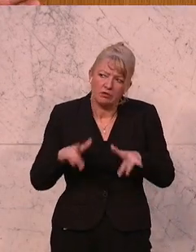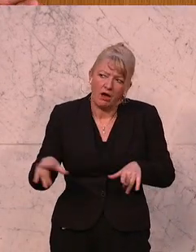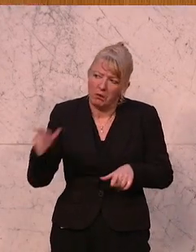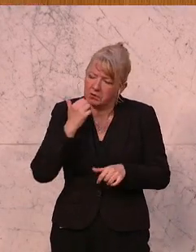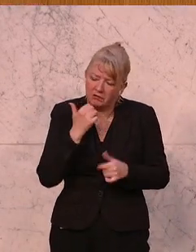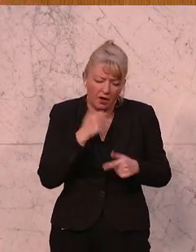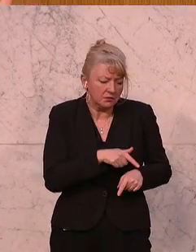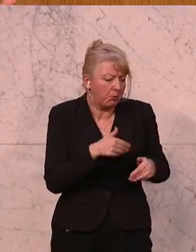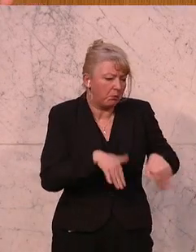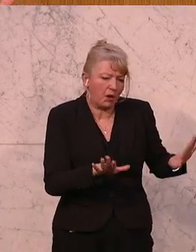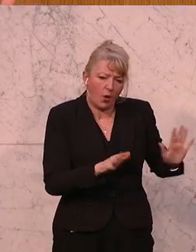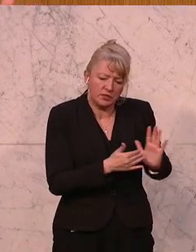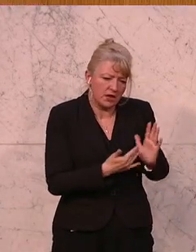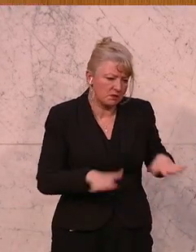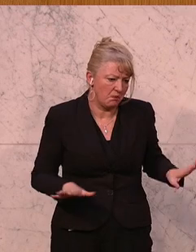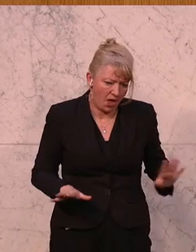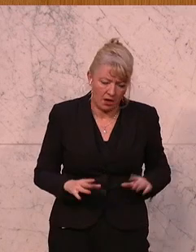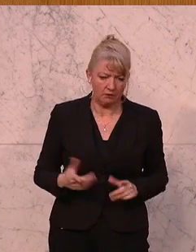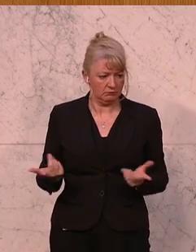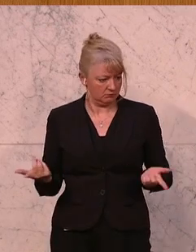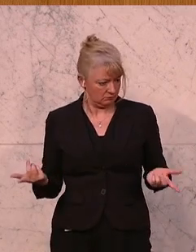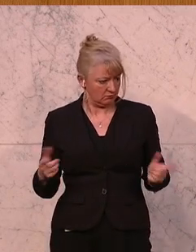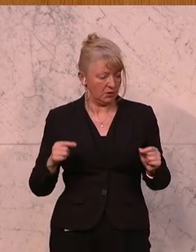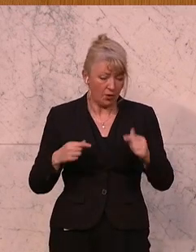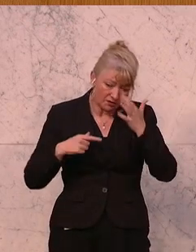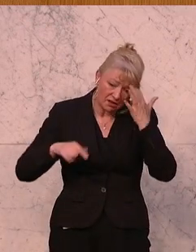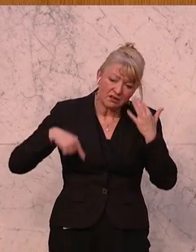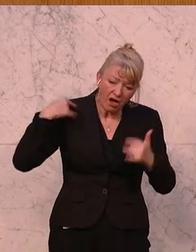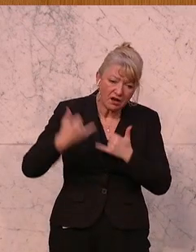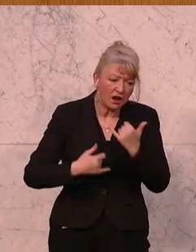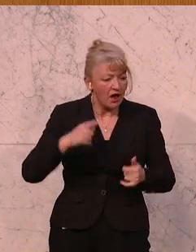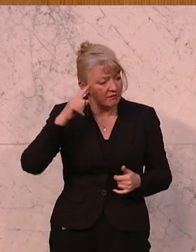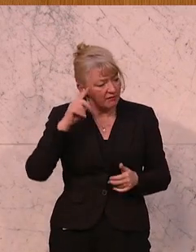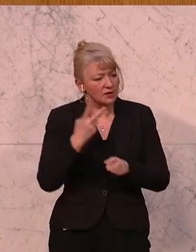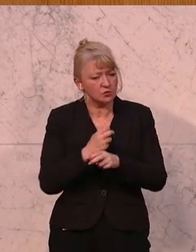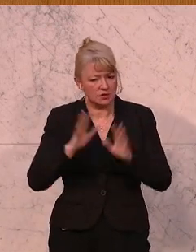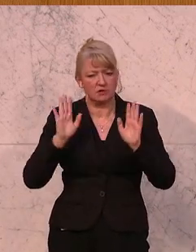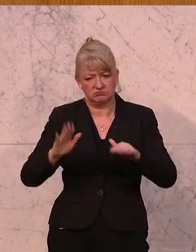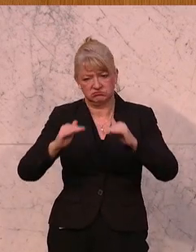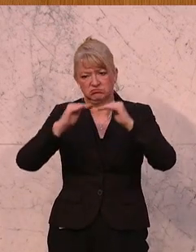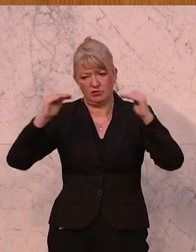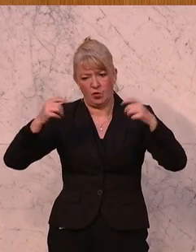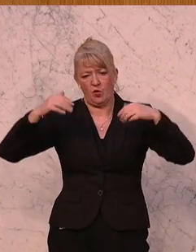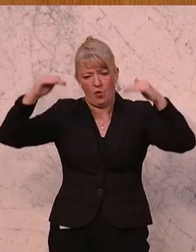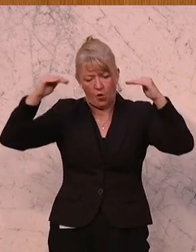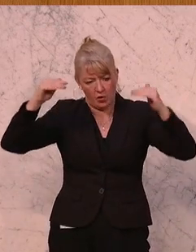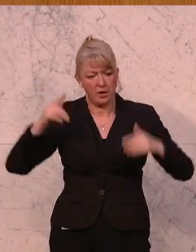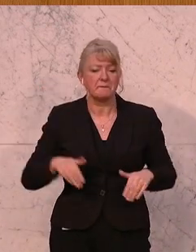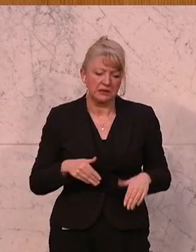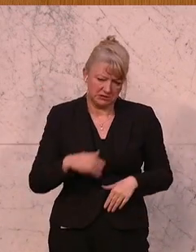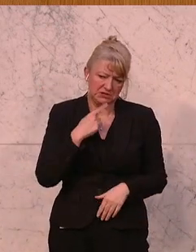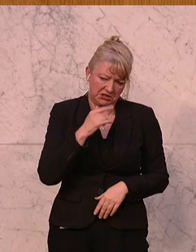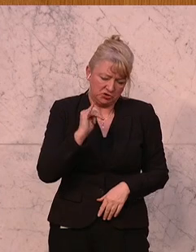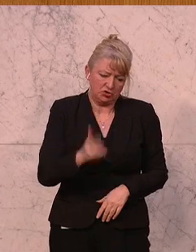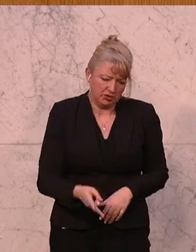mehr. Jetzt brauchen wir keine Handy-App mehr. Das heißt, jetzt wissen wir über Jahre hinweg, dass die Preise in Österreich hoch sind. Der Minister attestiert selbst,